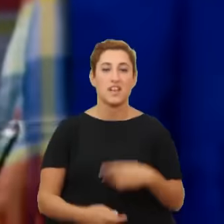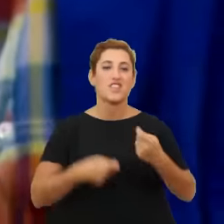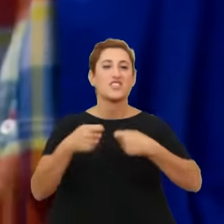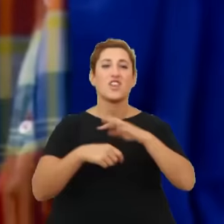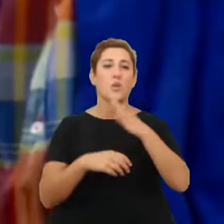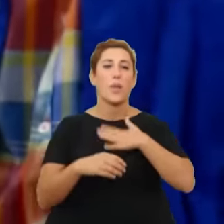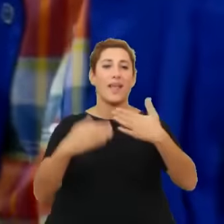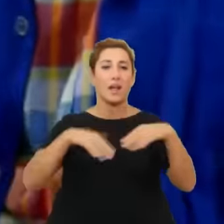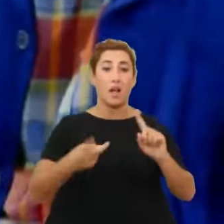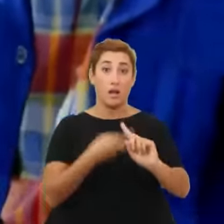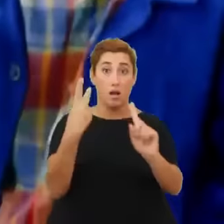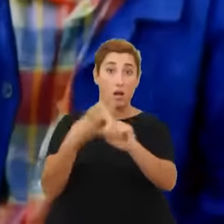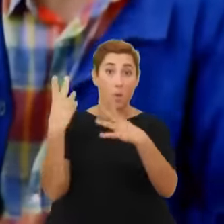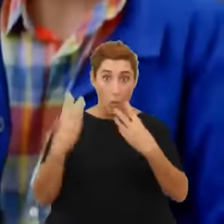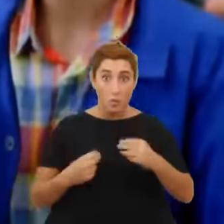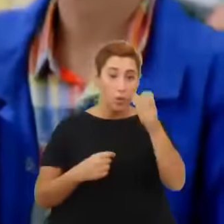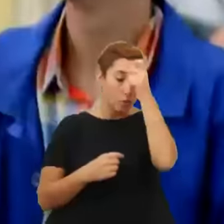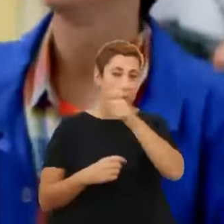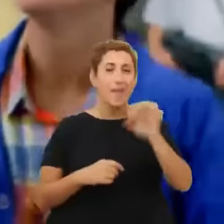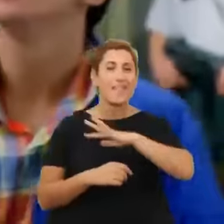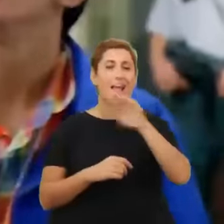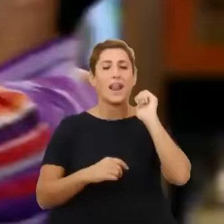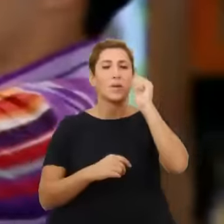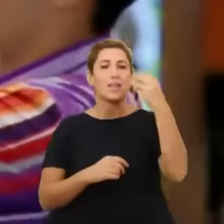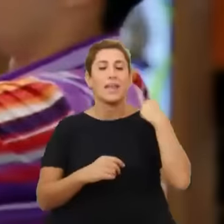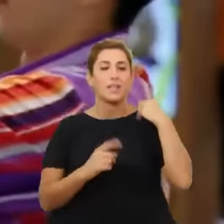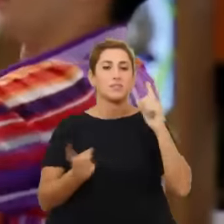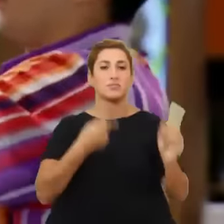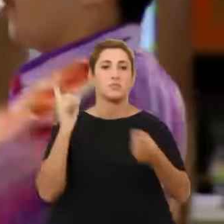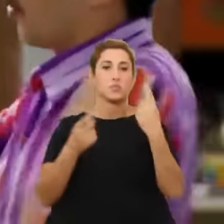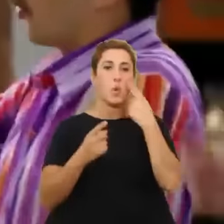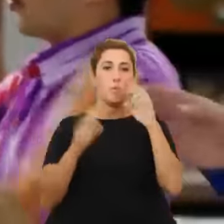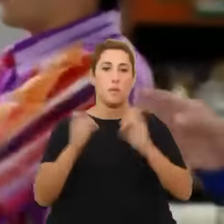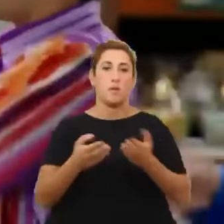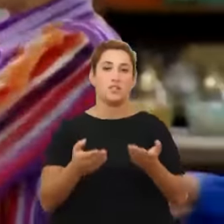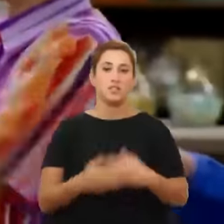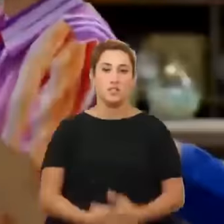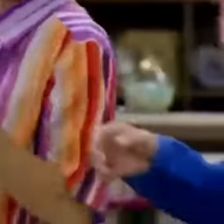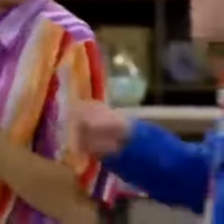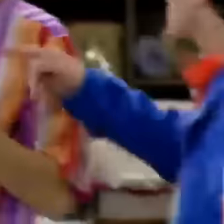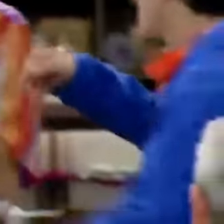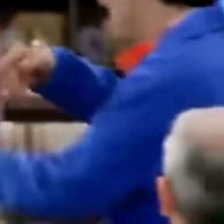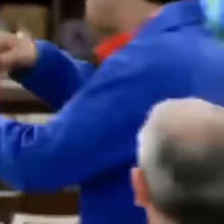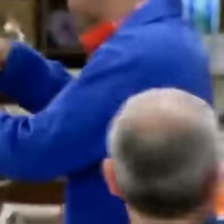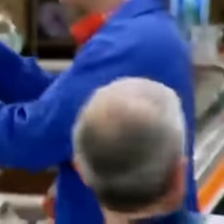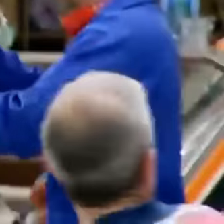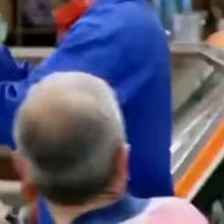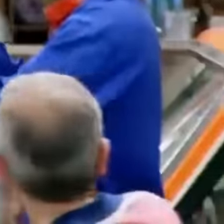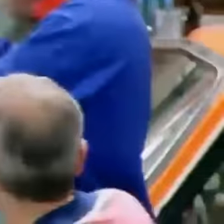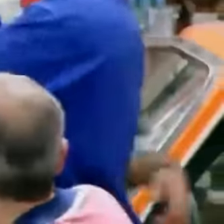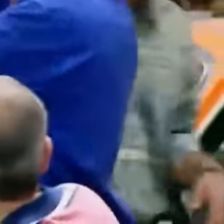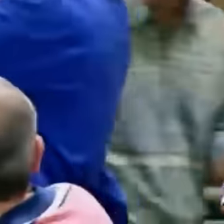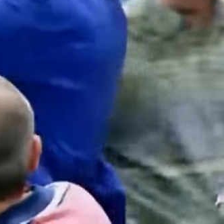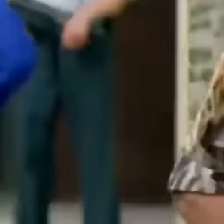İthalatın önündeki engeller kalkınca Türkiye'de her geçen gün yepyeni şeyler görmeye başlamıştık. Butik Ali Walkman tanıtımı